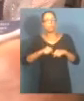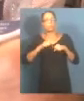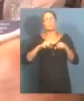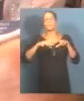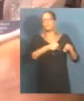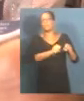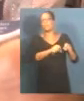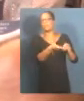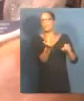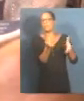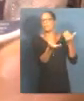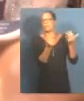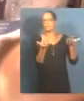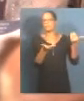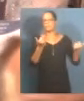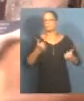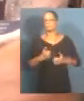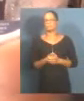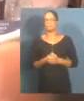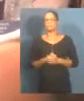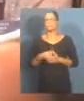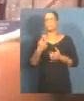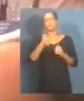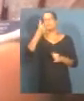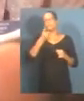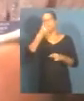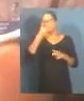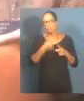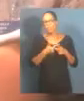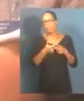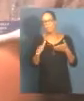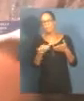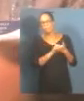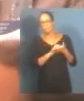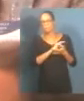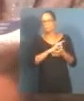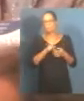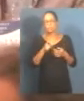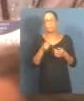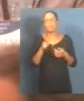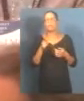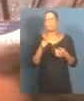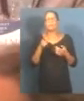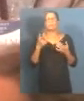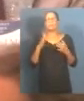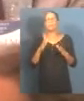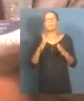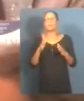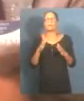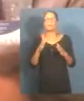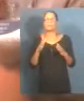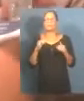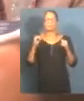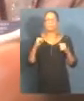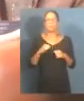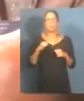décoloniser notre pays. Peut-être pas d'un seul bond. Je ne demande pas qu'on fasse comme Mao Tse-tung le grand bond en avant, mais en tout